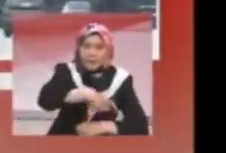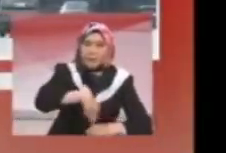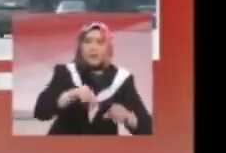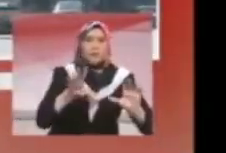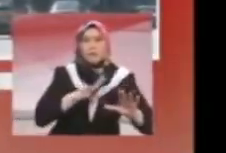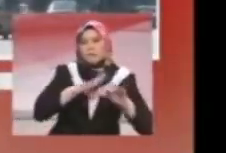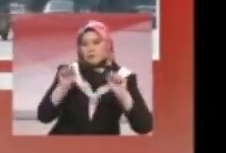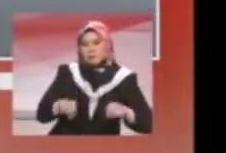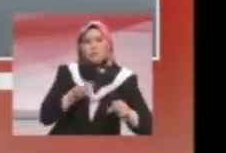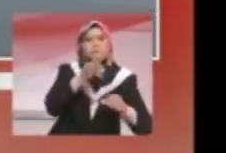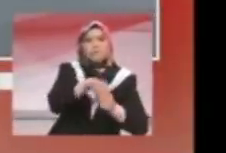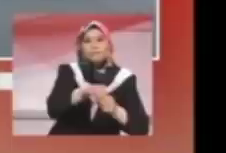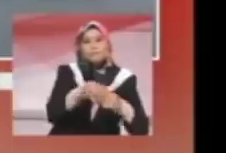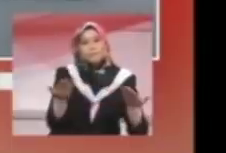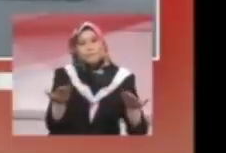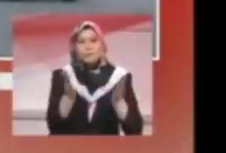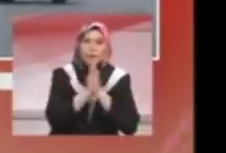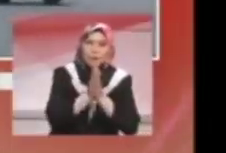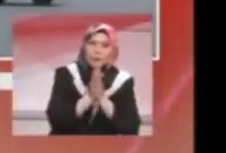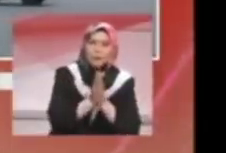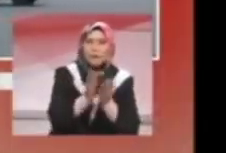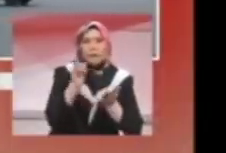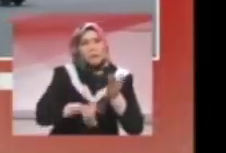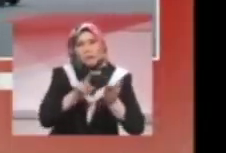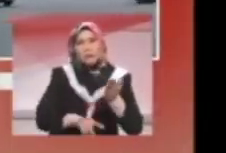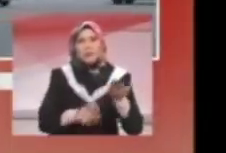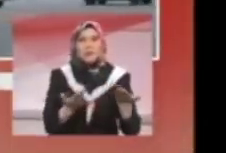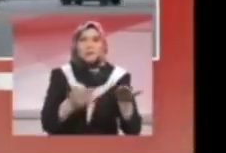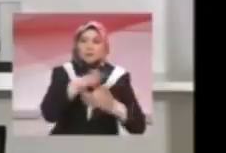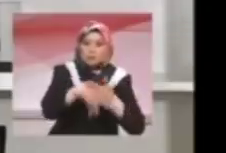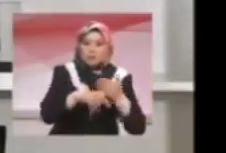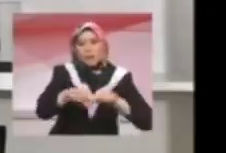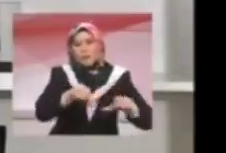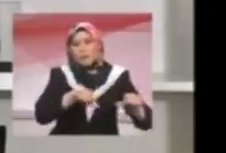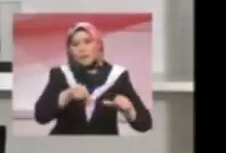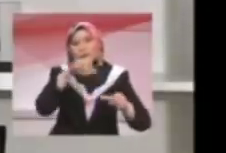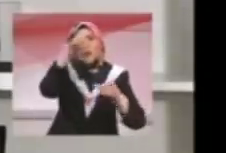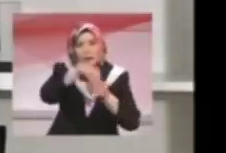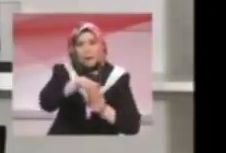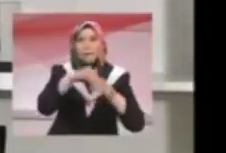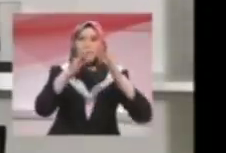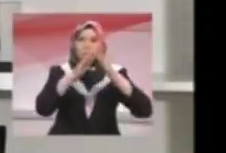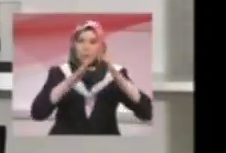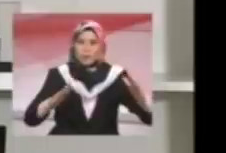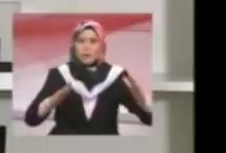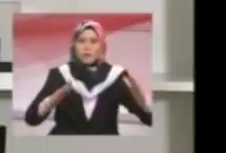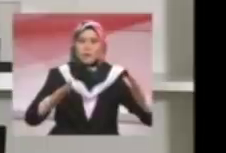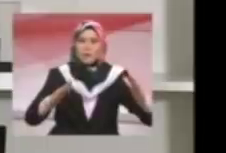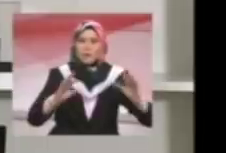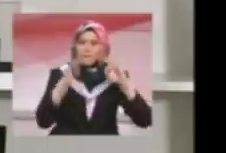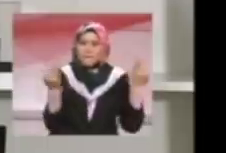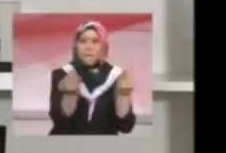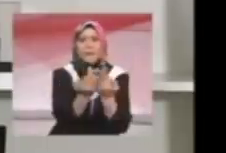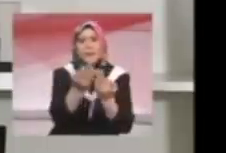acara bersama yang ke ataupun adalah di dalam rumah daripada keluarga